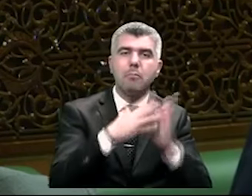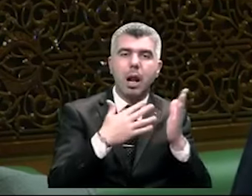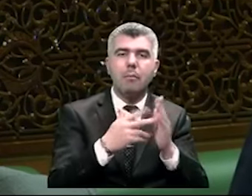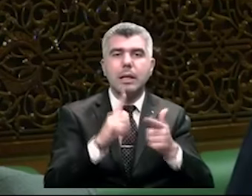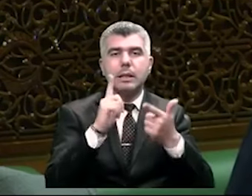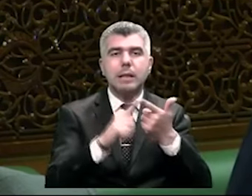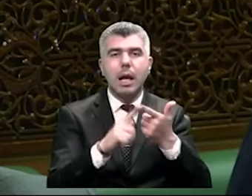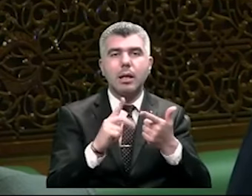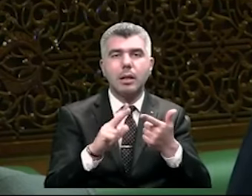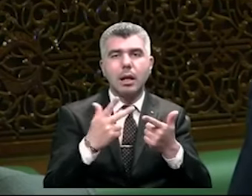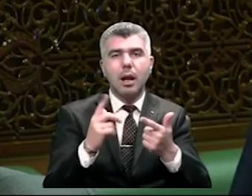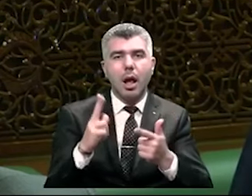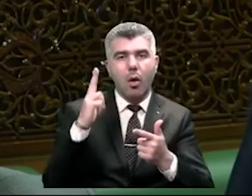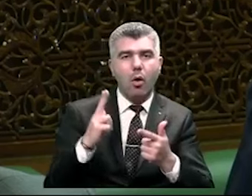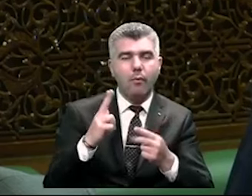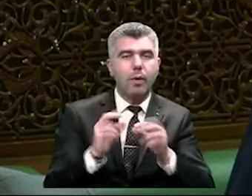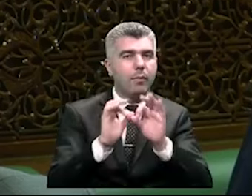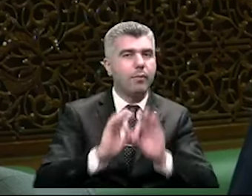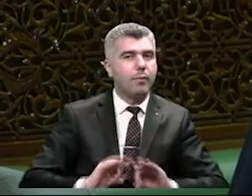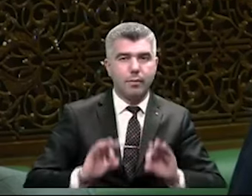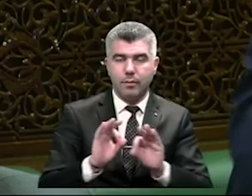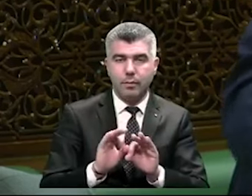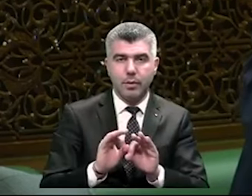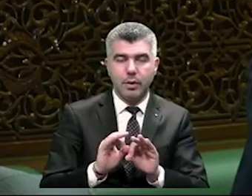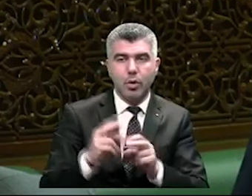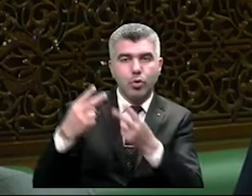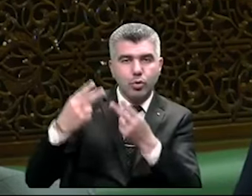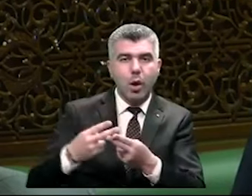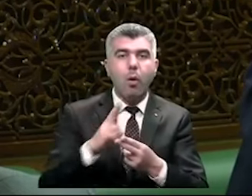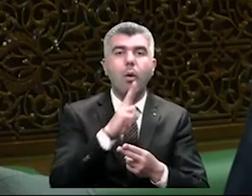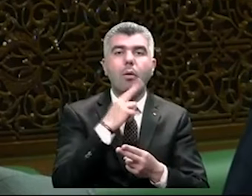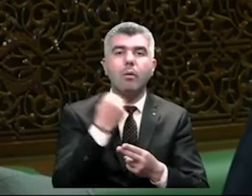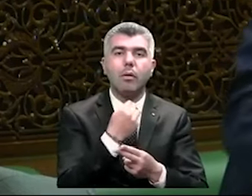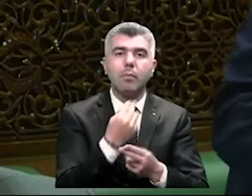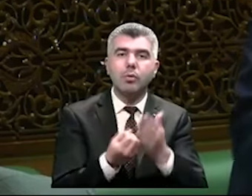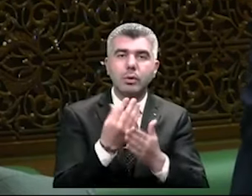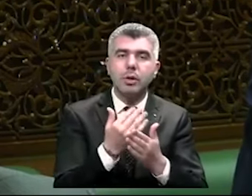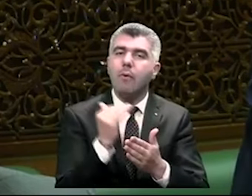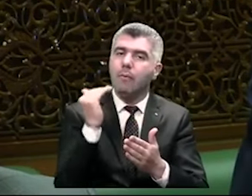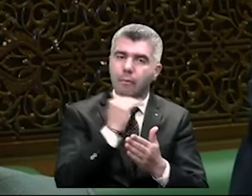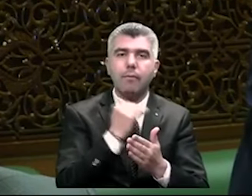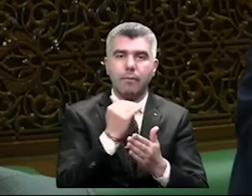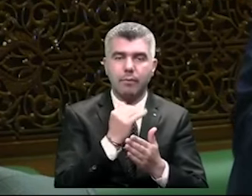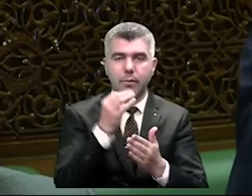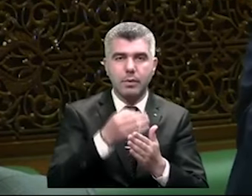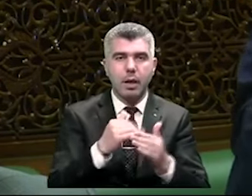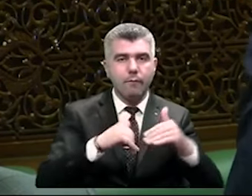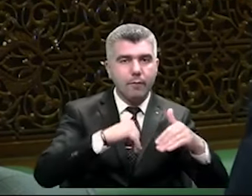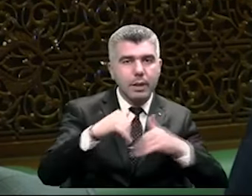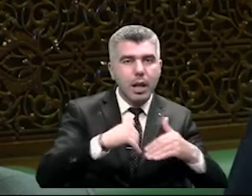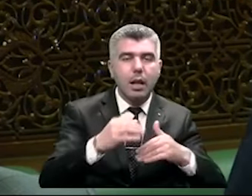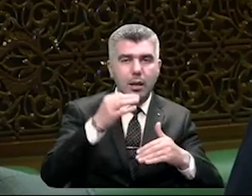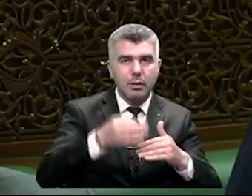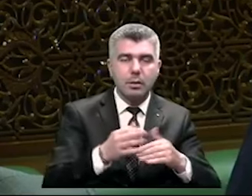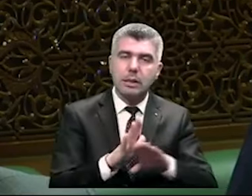ديال الطرق ولذلك منين جات هذ الحكومه عرفت واحد التسريع ديال مجموعه من من الطرق اللي